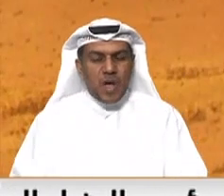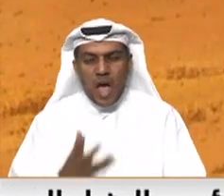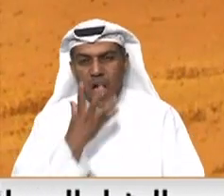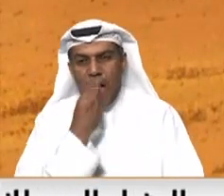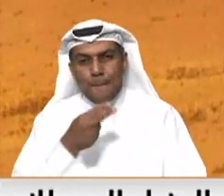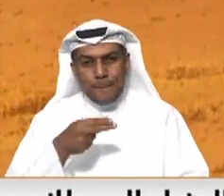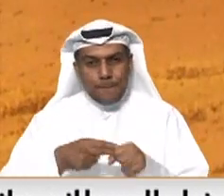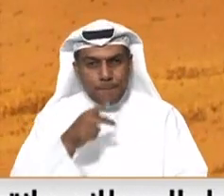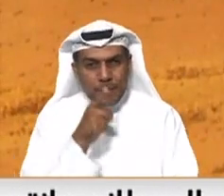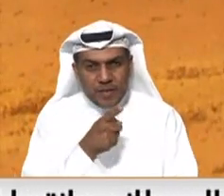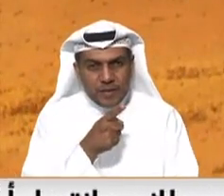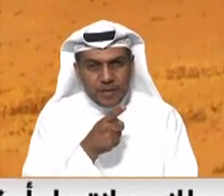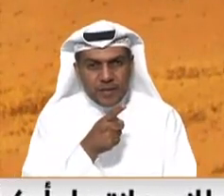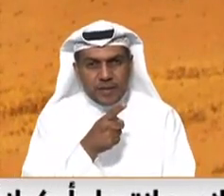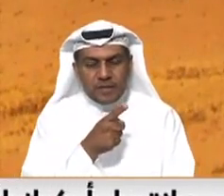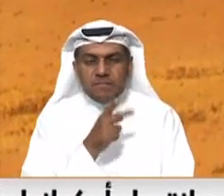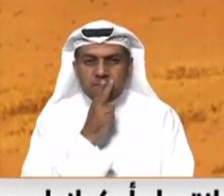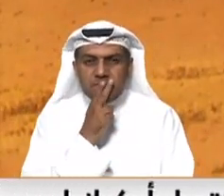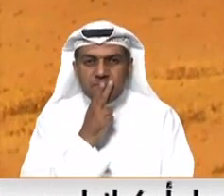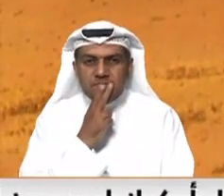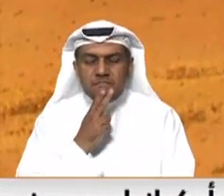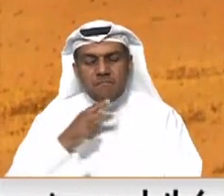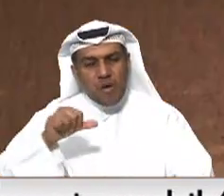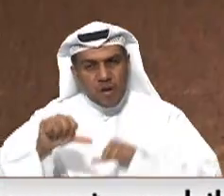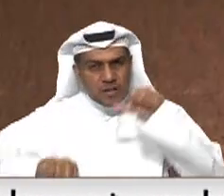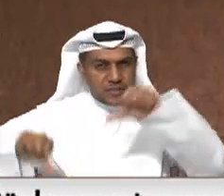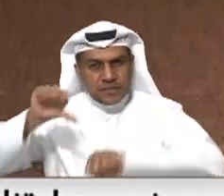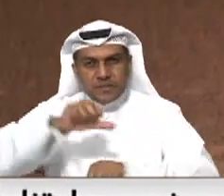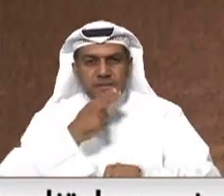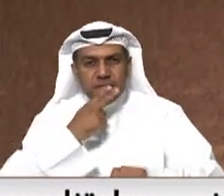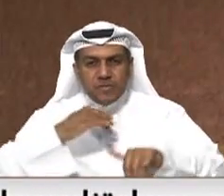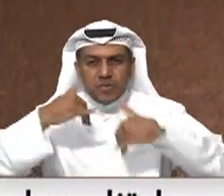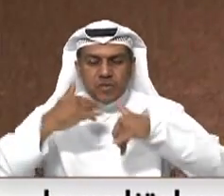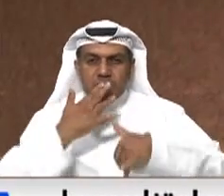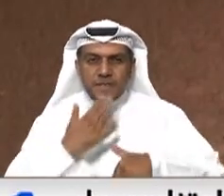الأحمدي وعمليات الصيانة المستمرة.